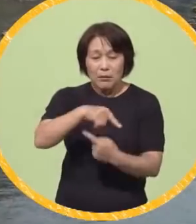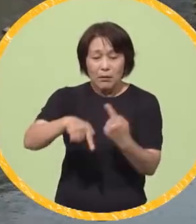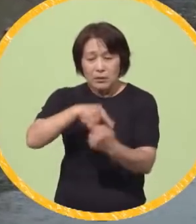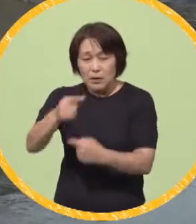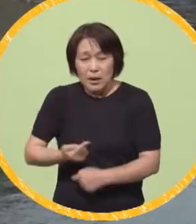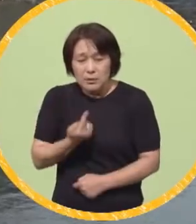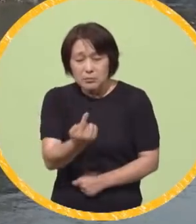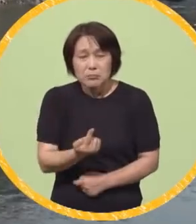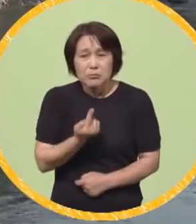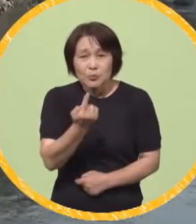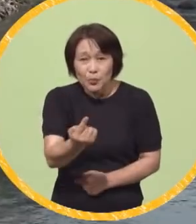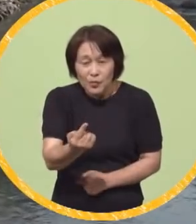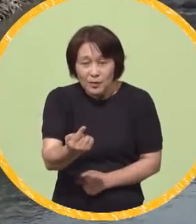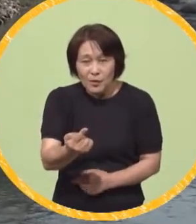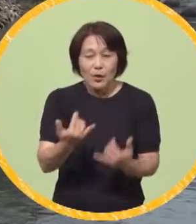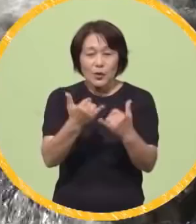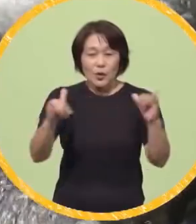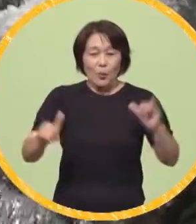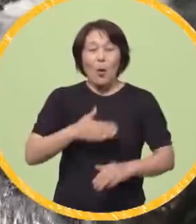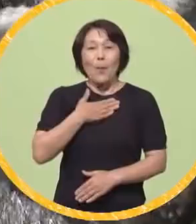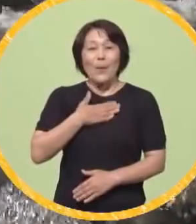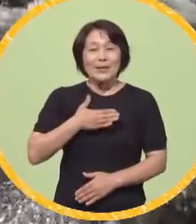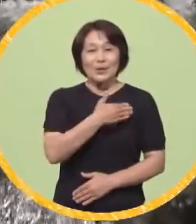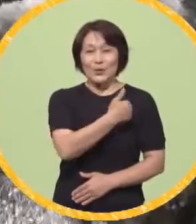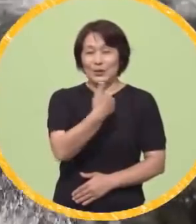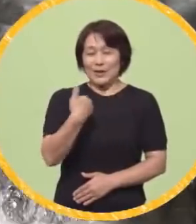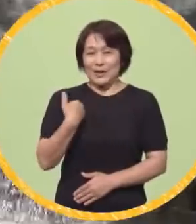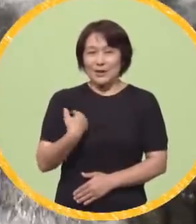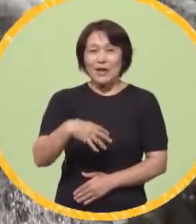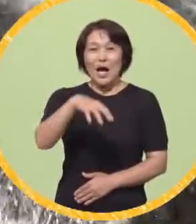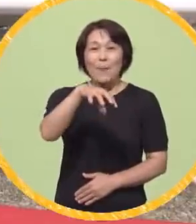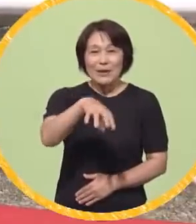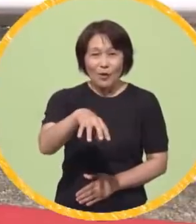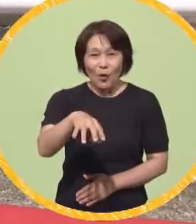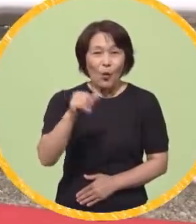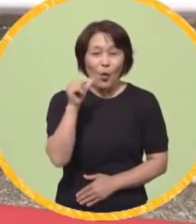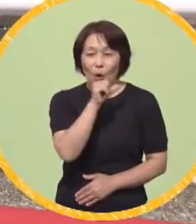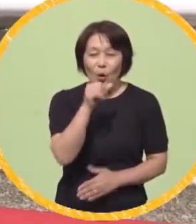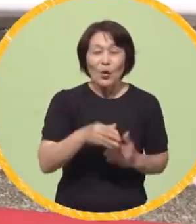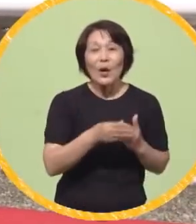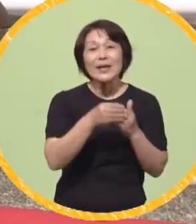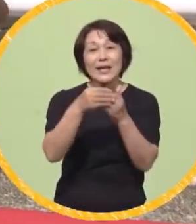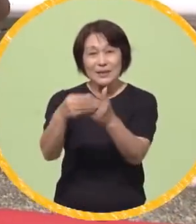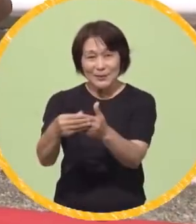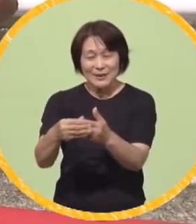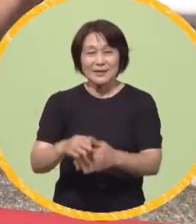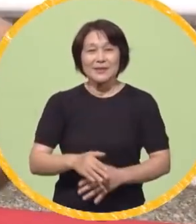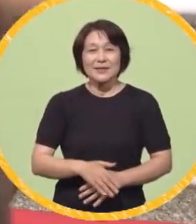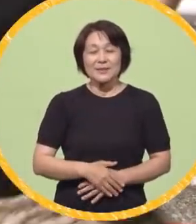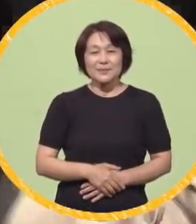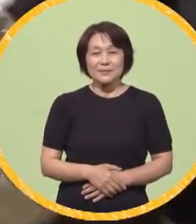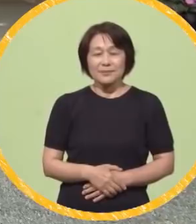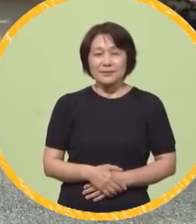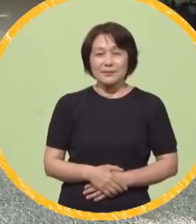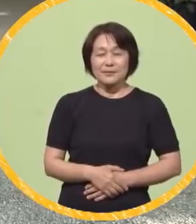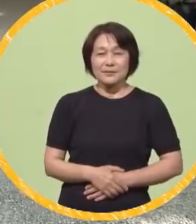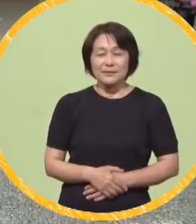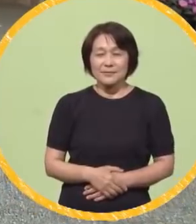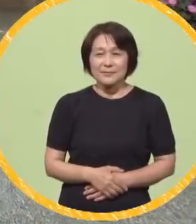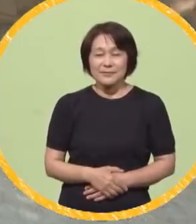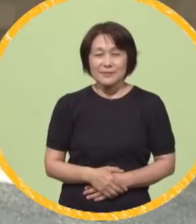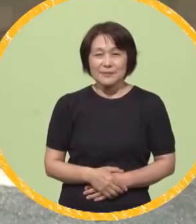も満足できるスポットを私調査してまいります。では行ってきます。